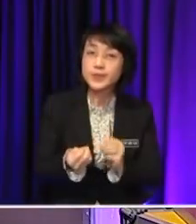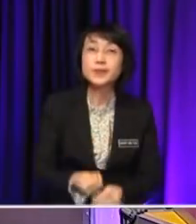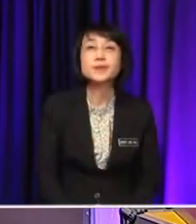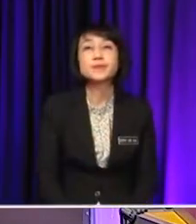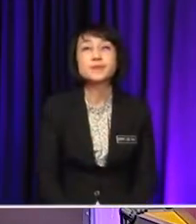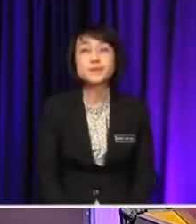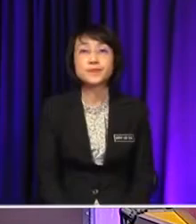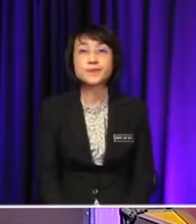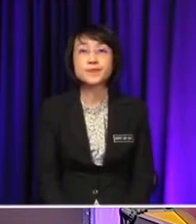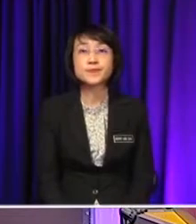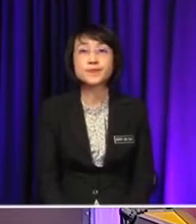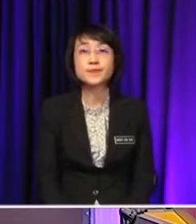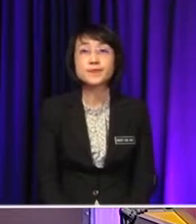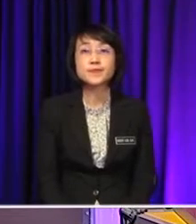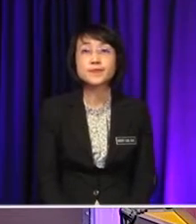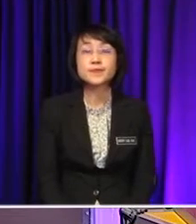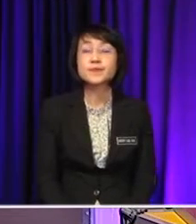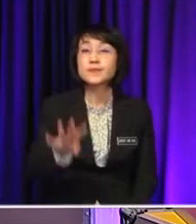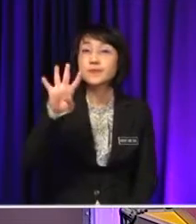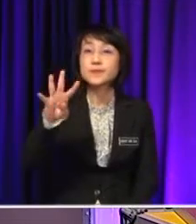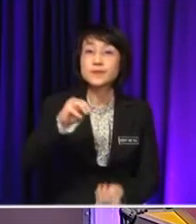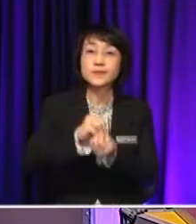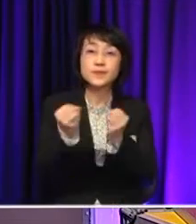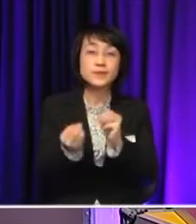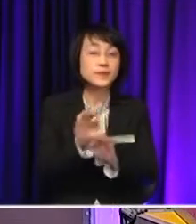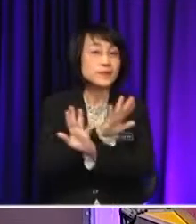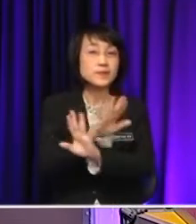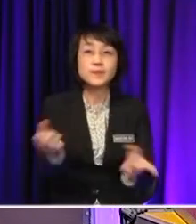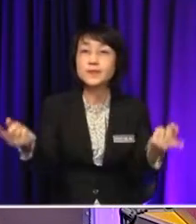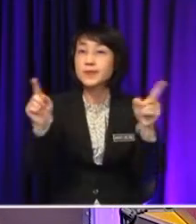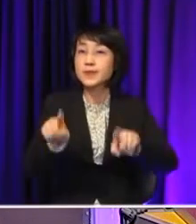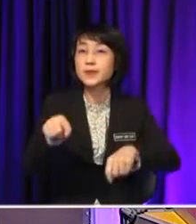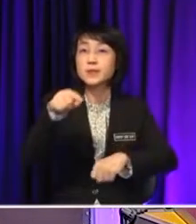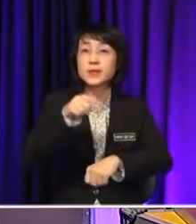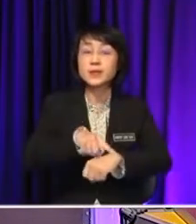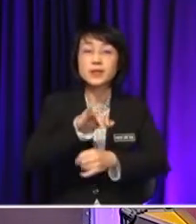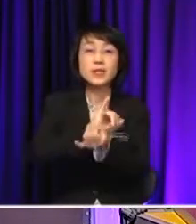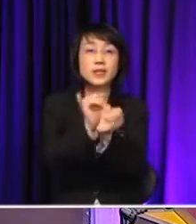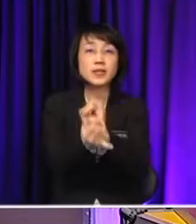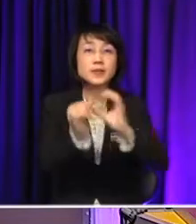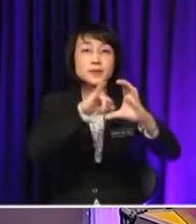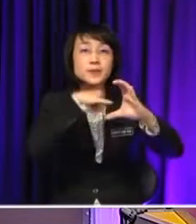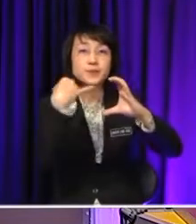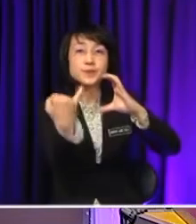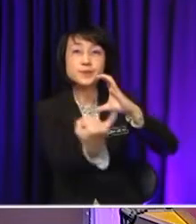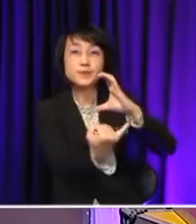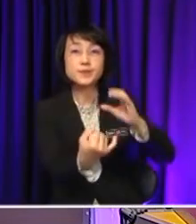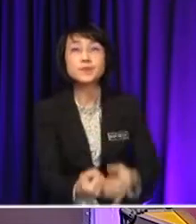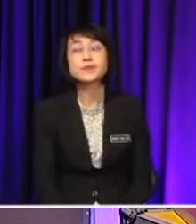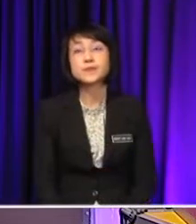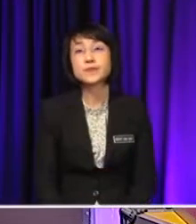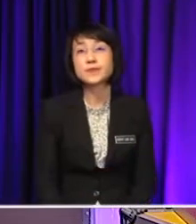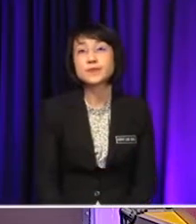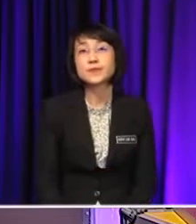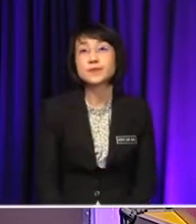oke 4 musim tak belaku di iklim khatulistiwa oke nah ini kalian pergi iklimnya lain contoh iklim di